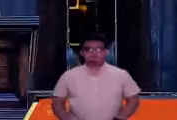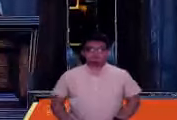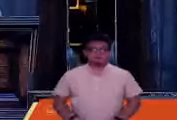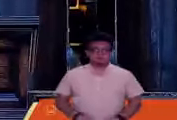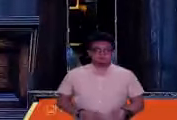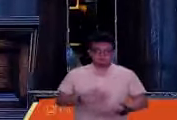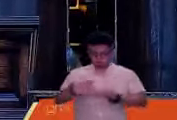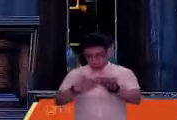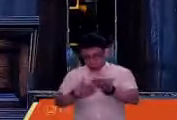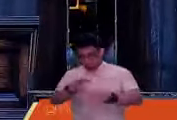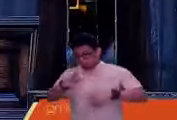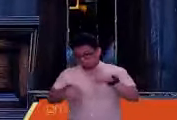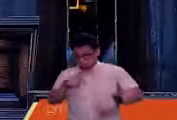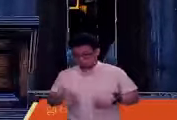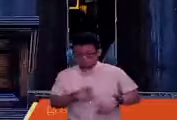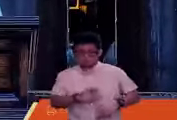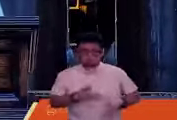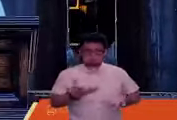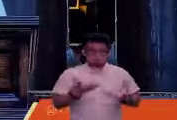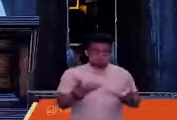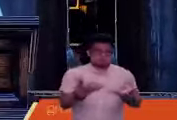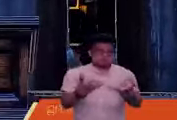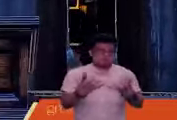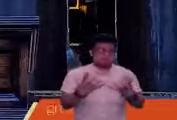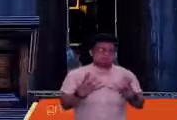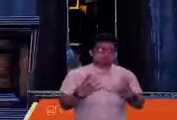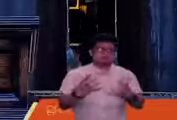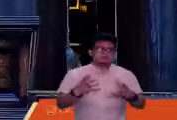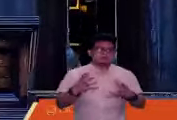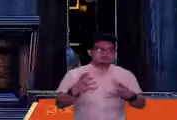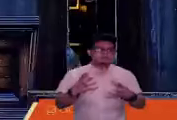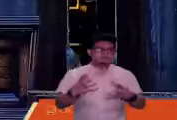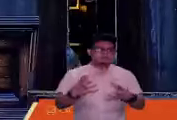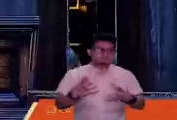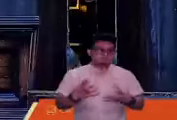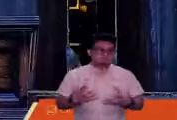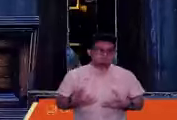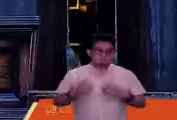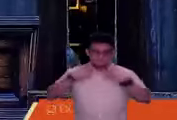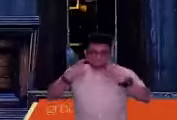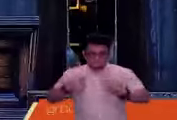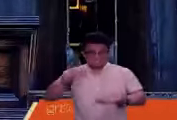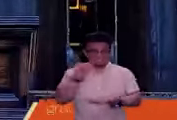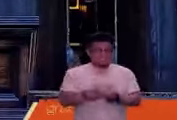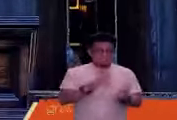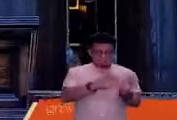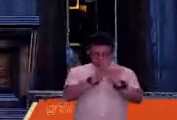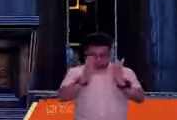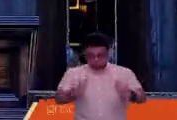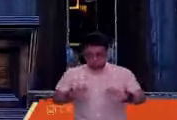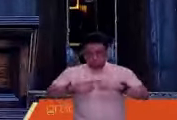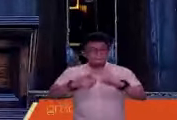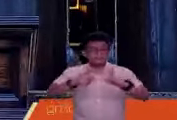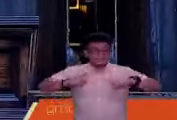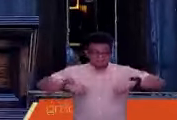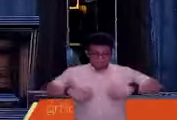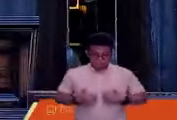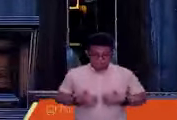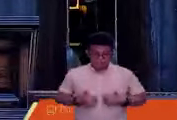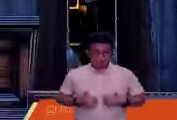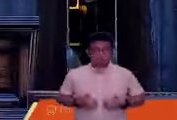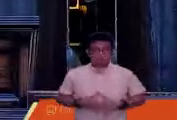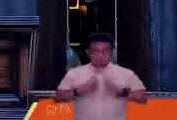us claim that we are Christians, but how much of your Christianity will remain